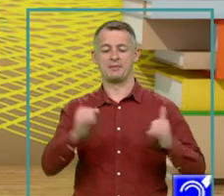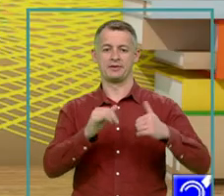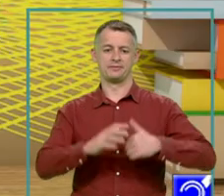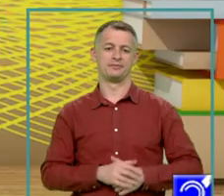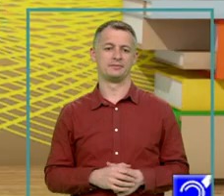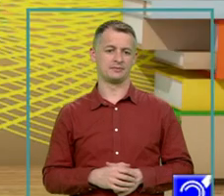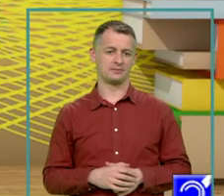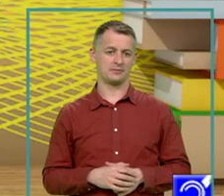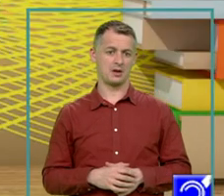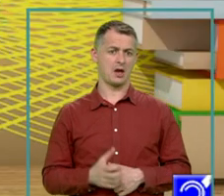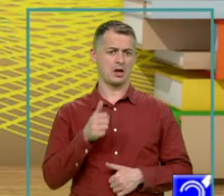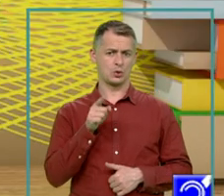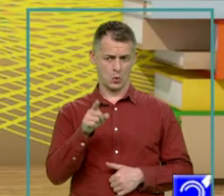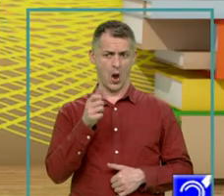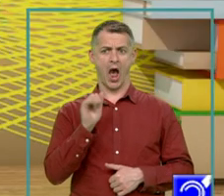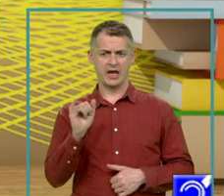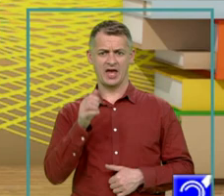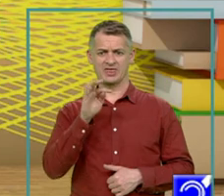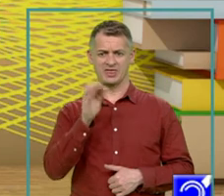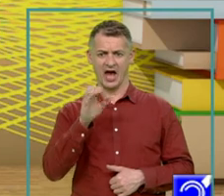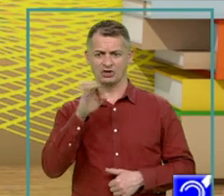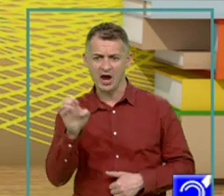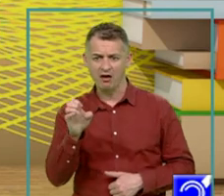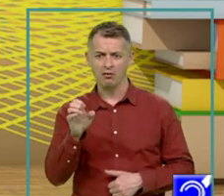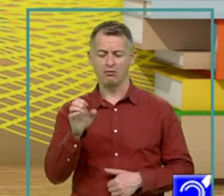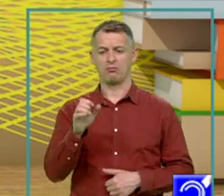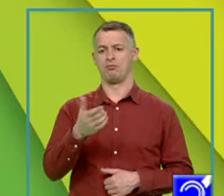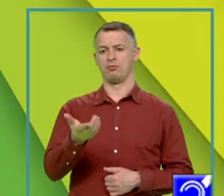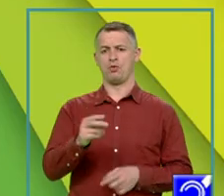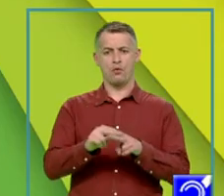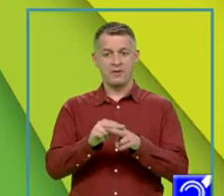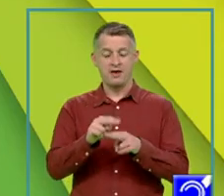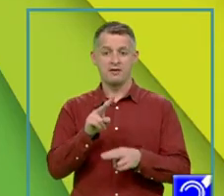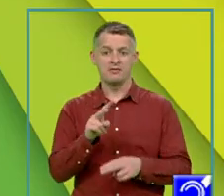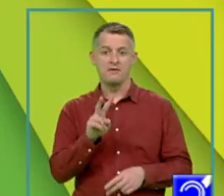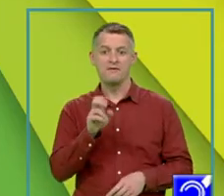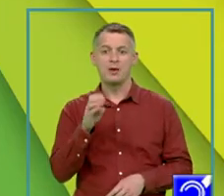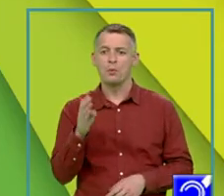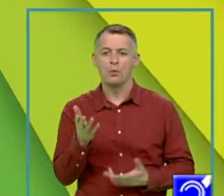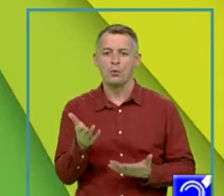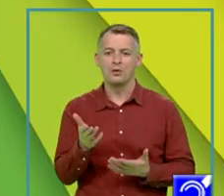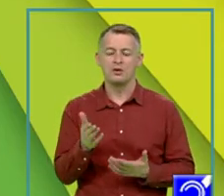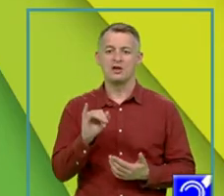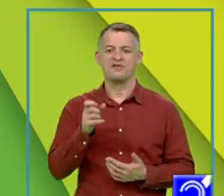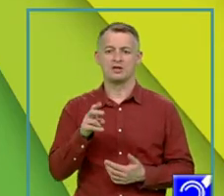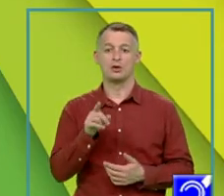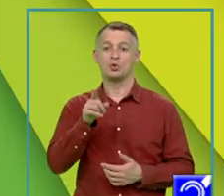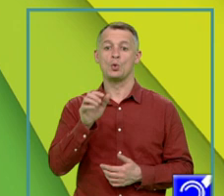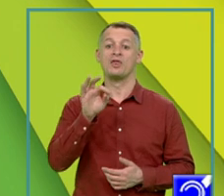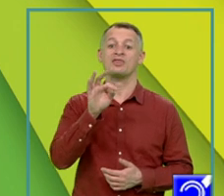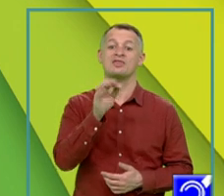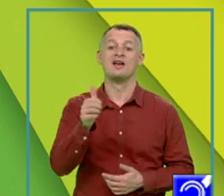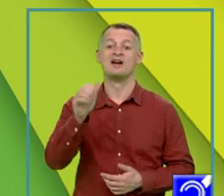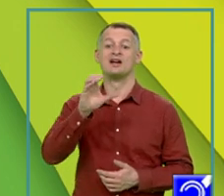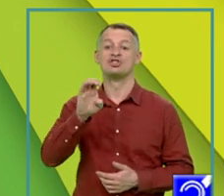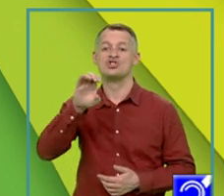Ai tot ce face Cum este forma de infinitiv a verbului a tăcea Deci tu ai tot ce